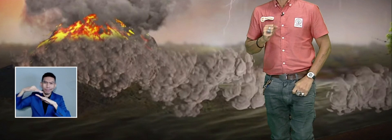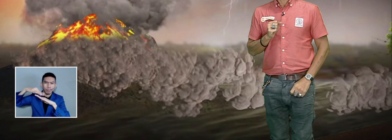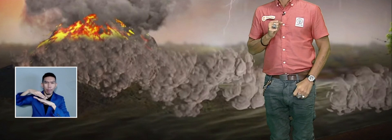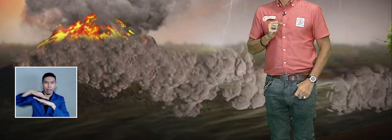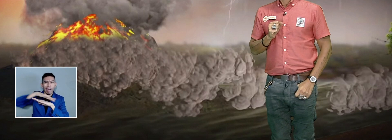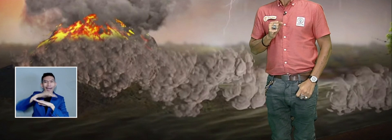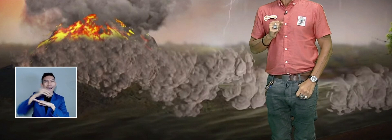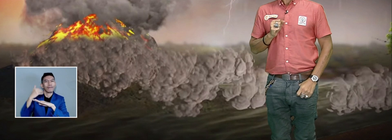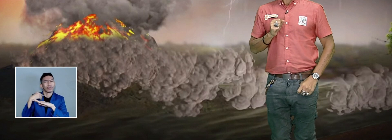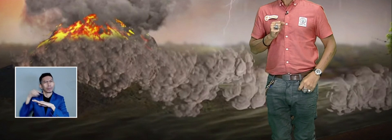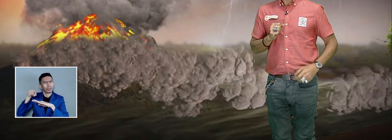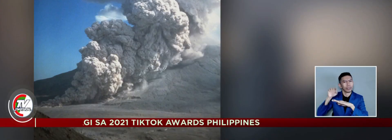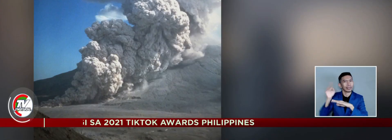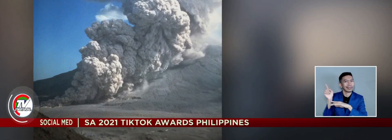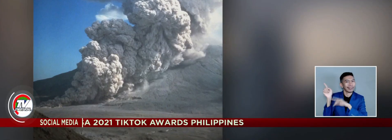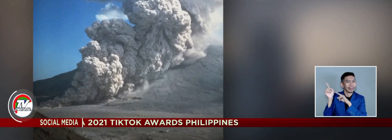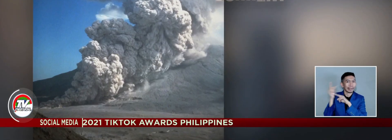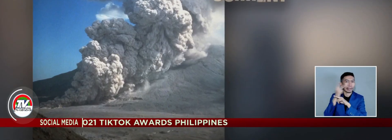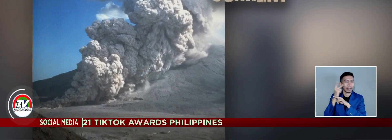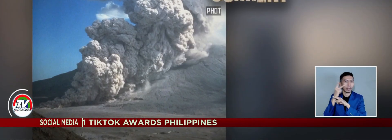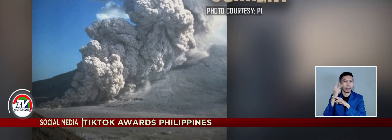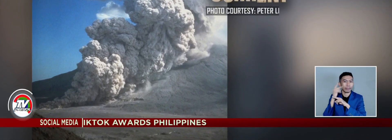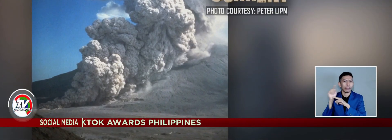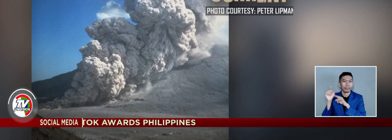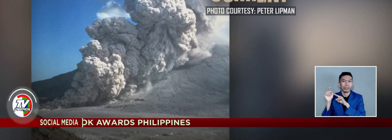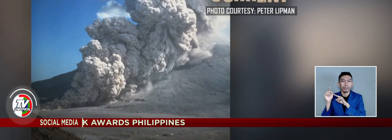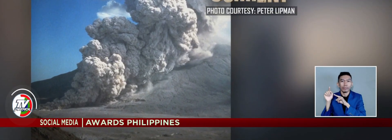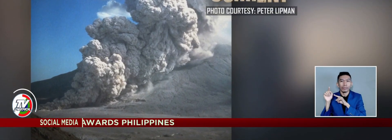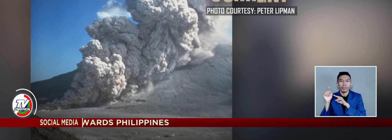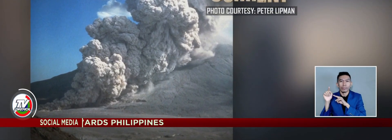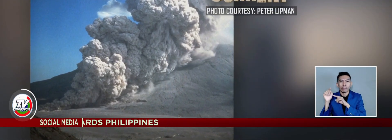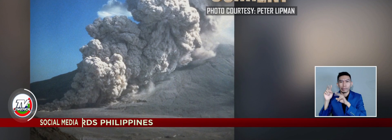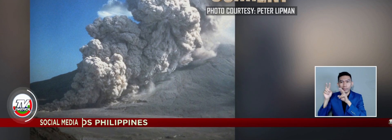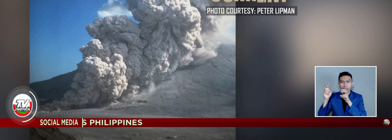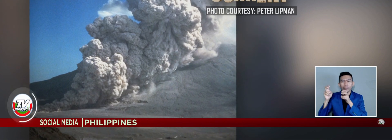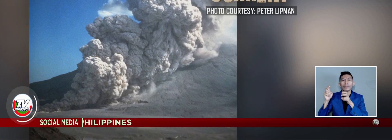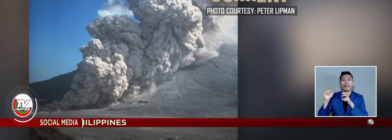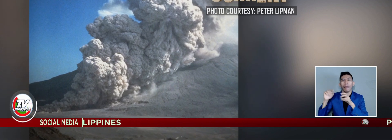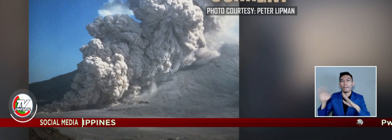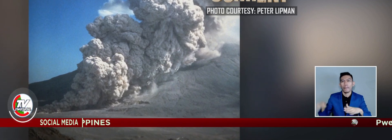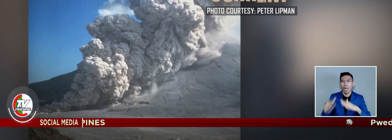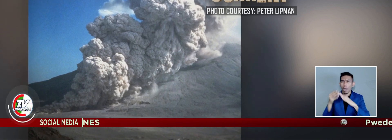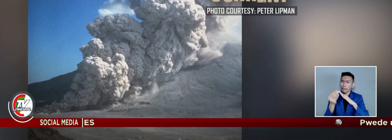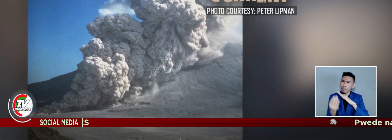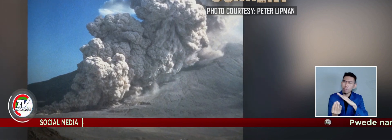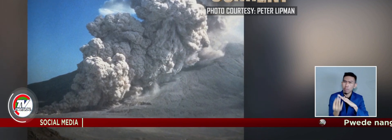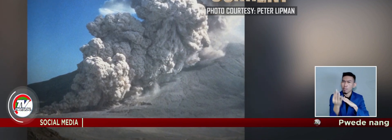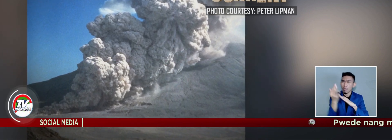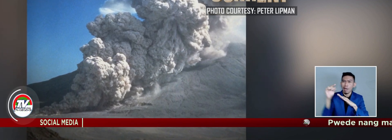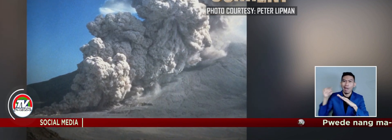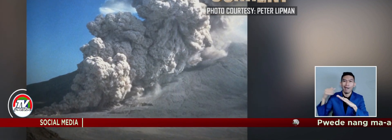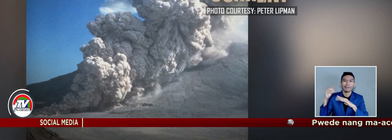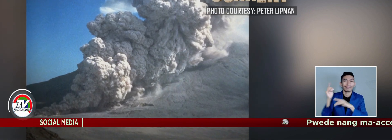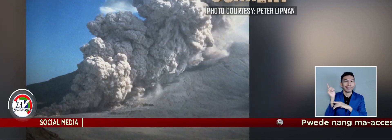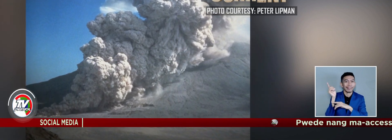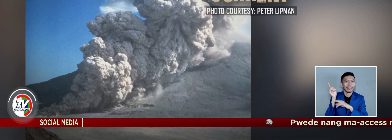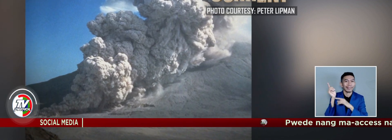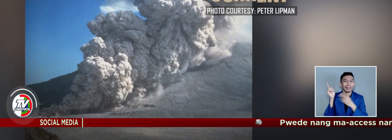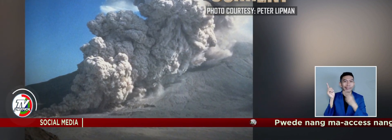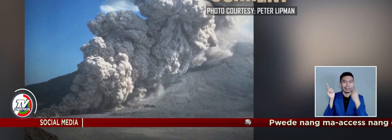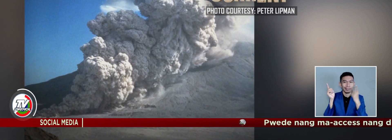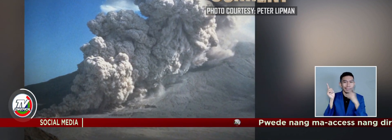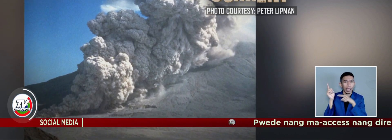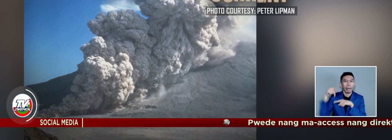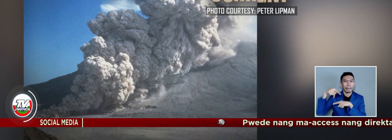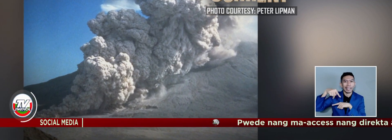ito? Tuwing sumasabog ang bulkan, isa sa pinakamapanganib ang pyroclastic density current o PDC. Ito ang mabilis